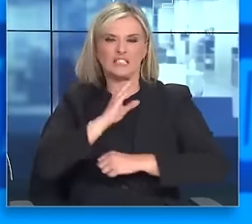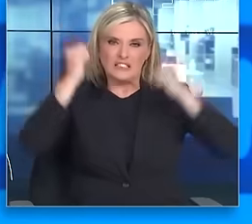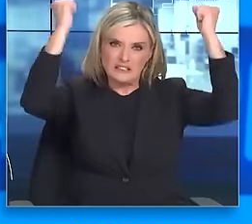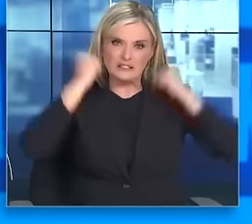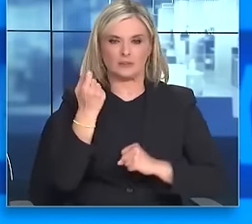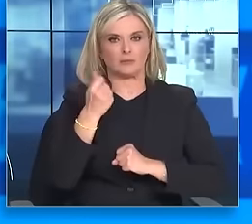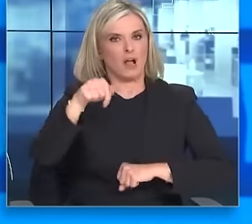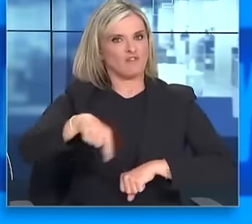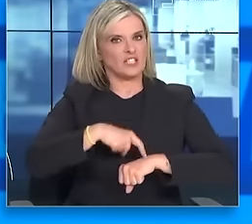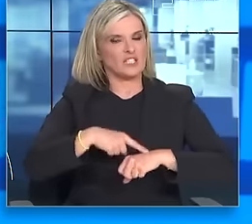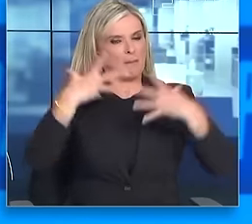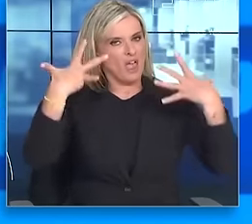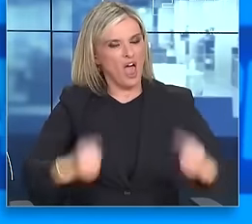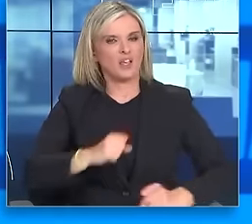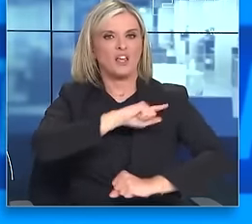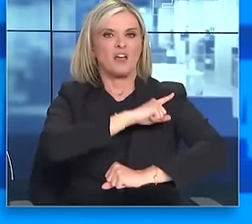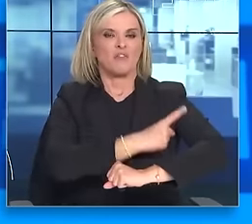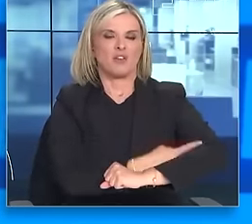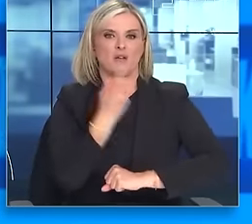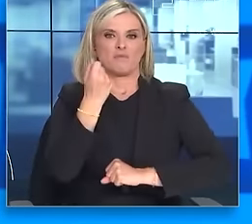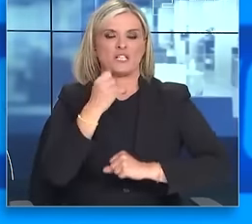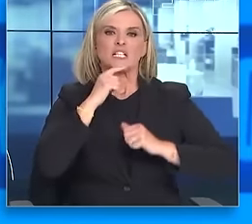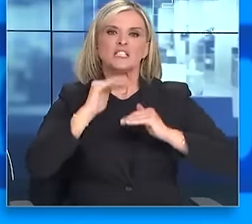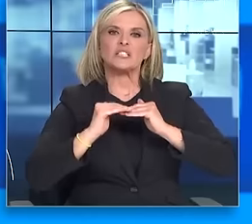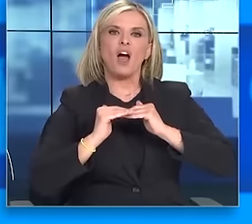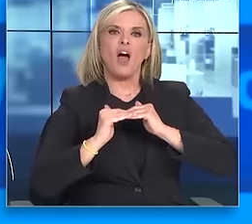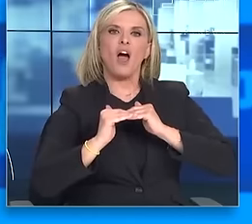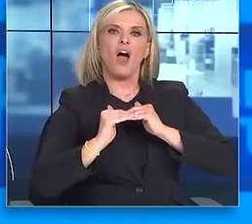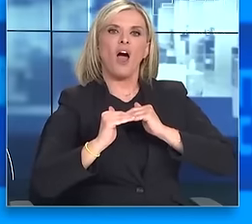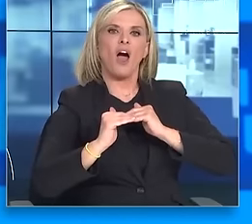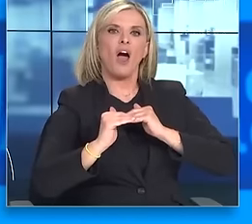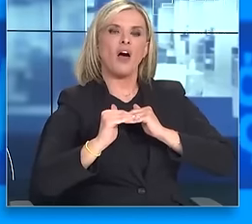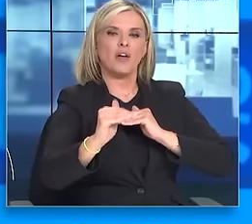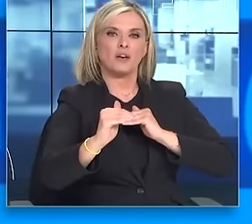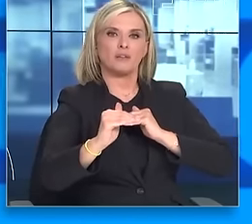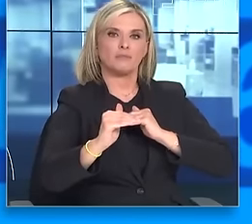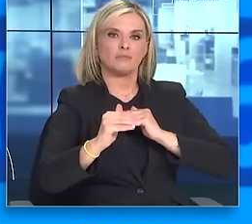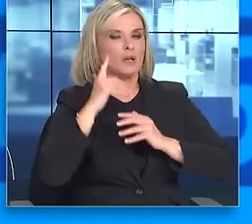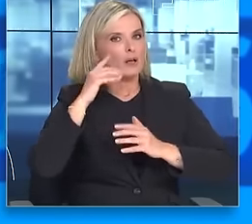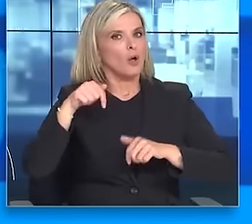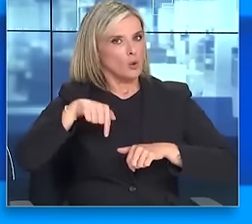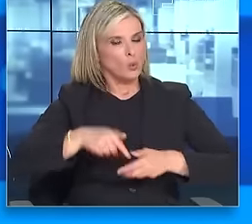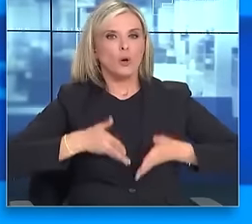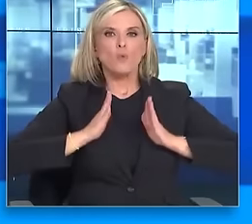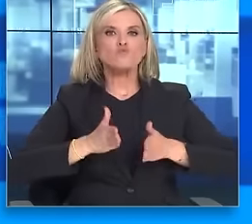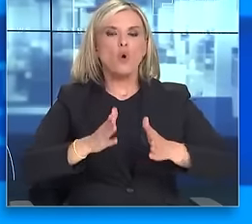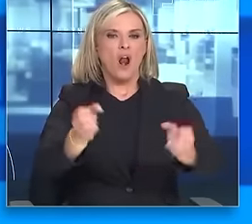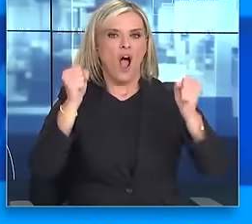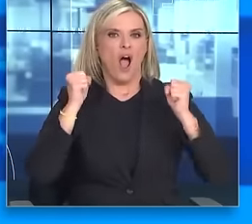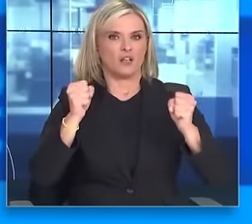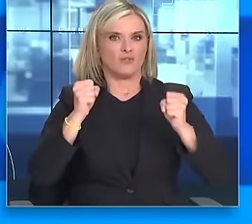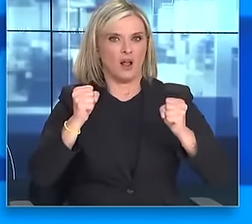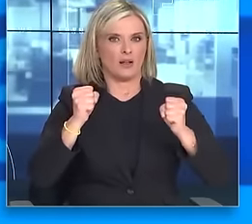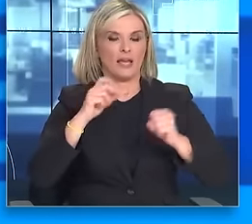σταθερή δημοσιονομικά χώρα, η οποία πορεύεται στο μέλλον με ασφάλεια. Να έχουμε μειώσει τις